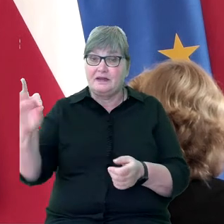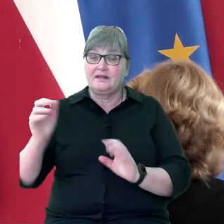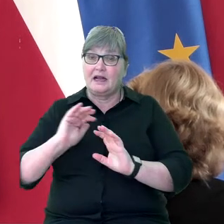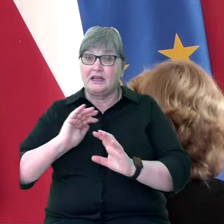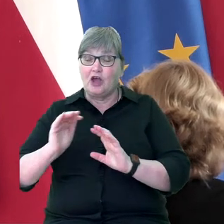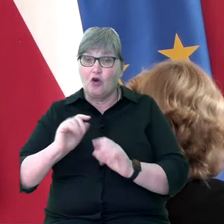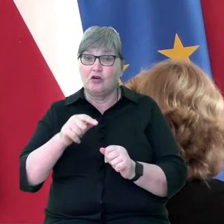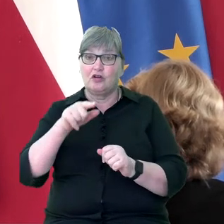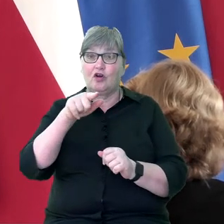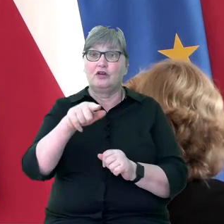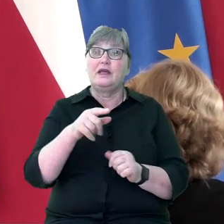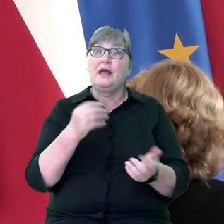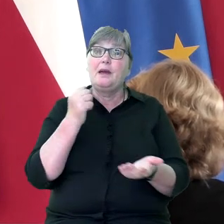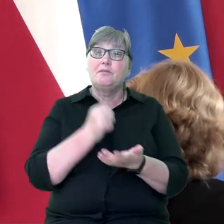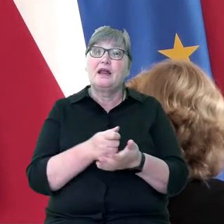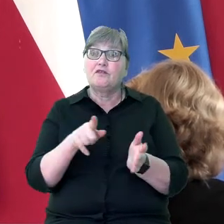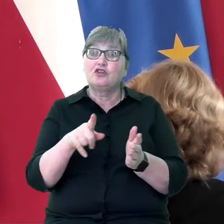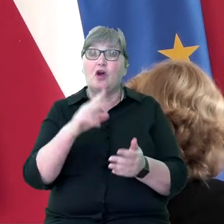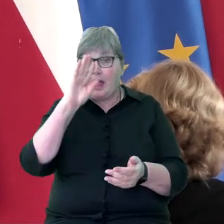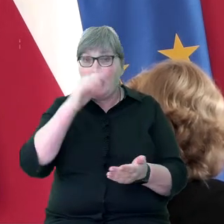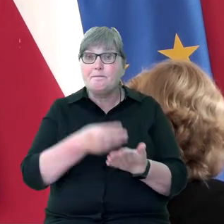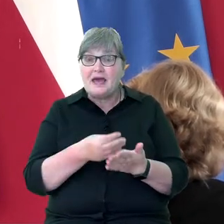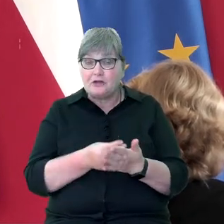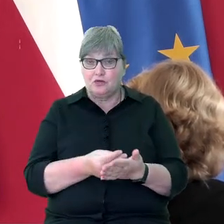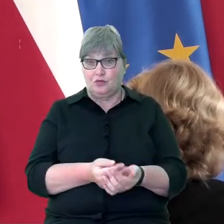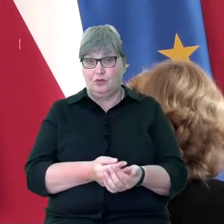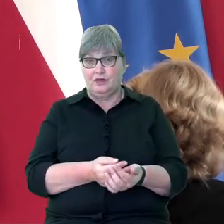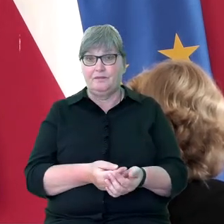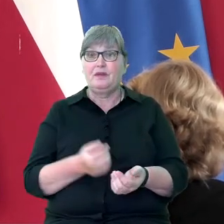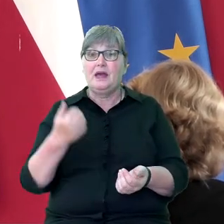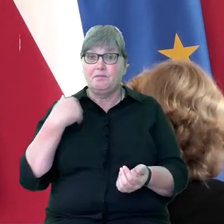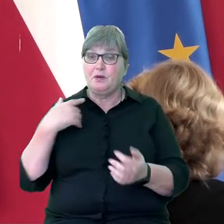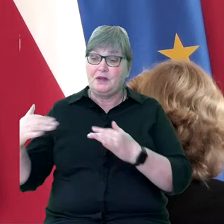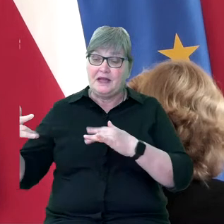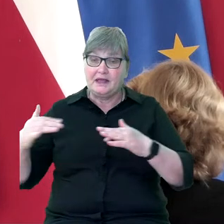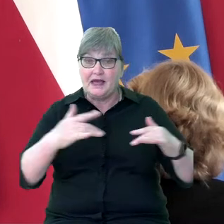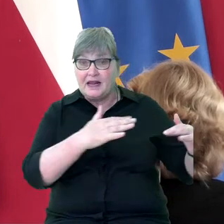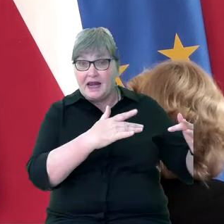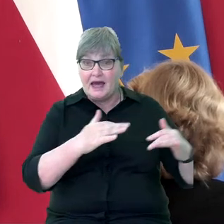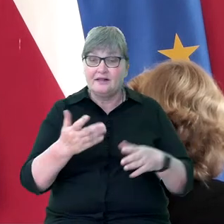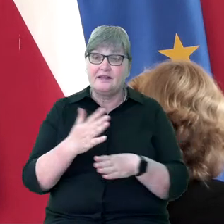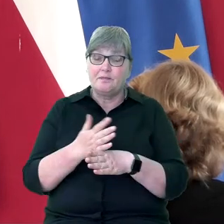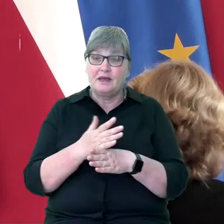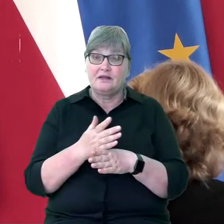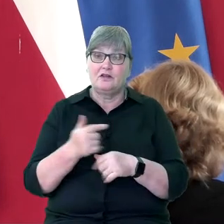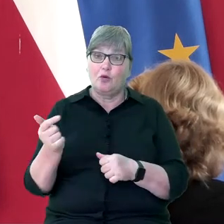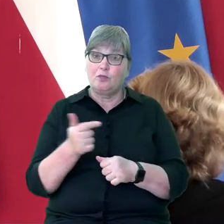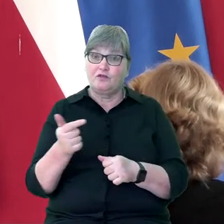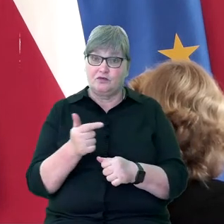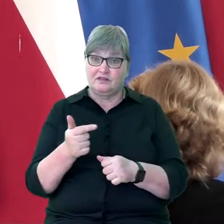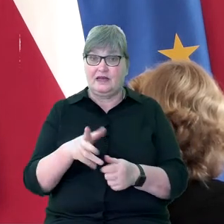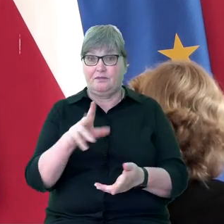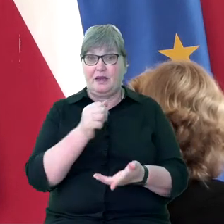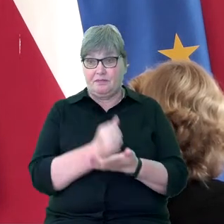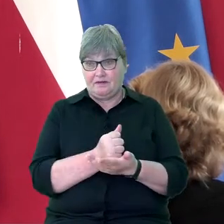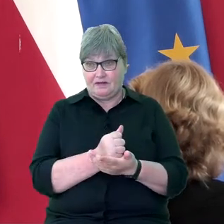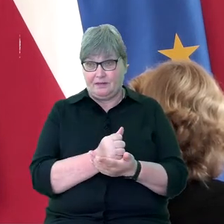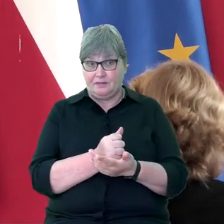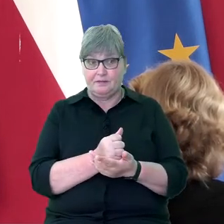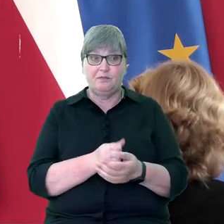więc tutaj istniały pewne relacje między obowiązkami a prawami. No i wreszcie piąte